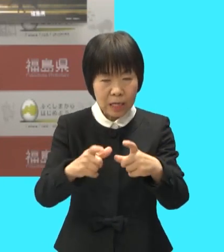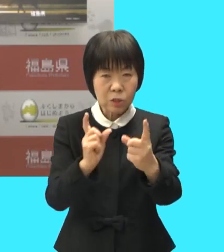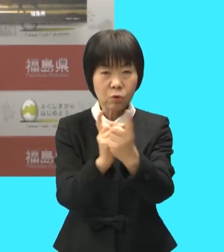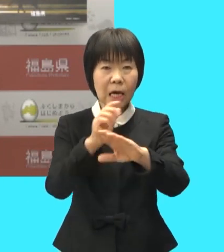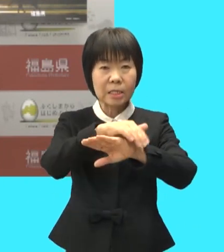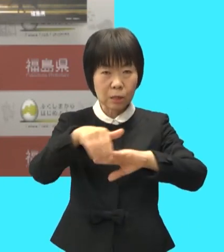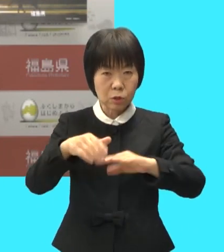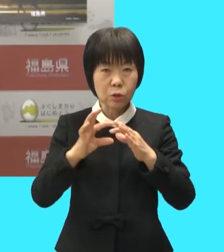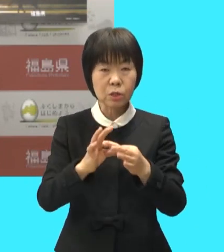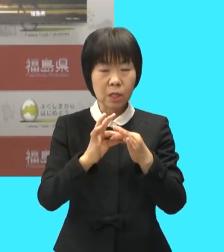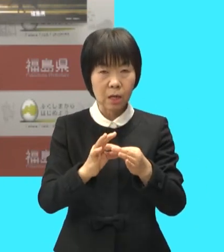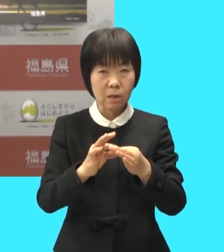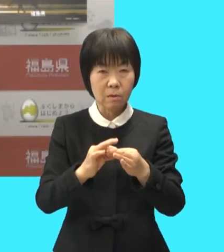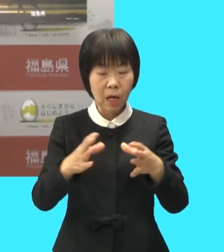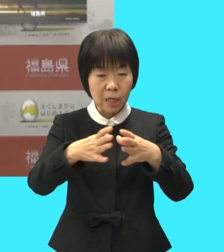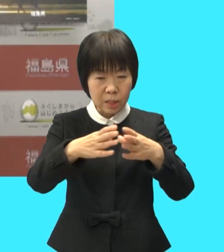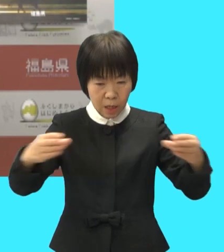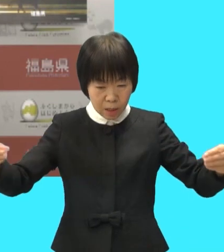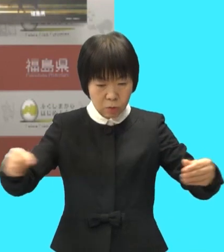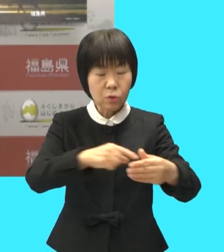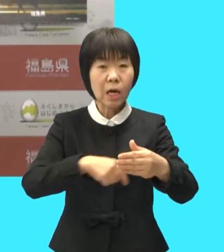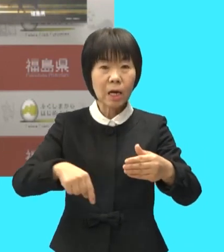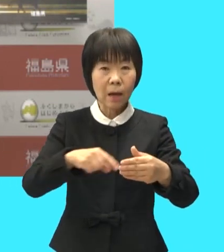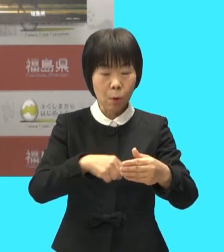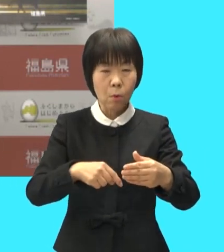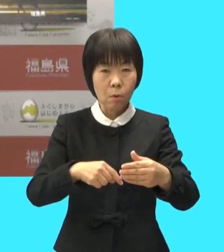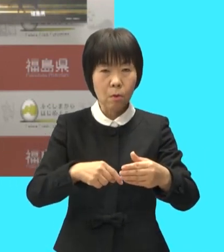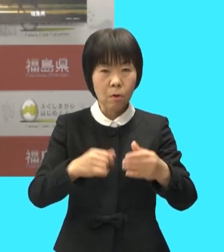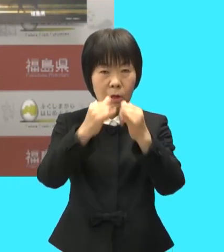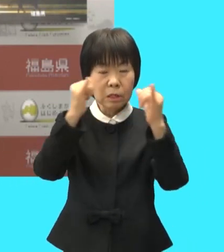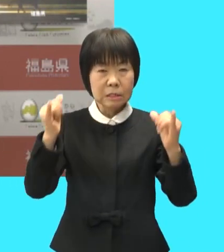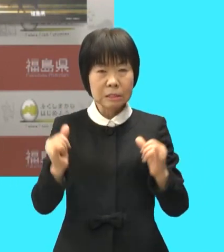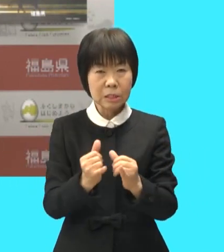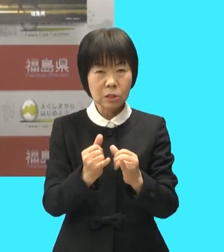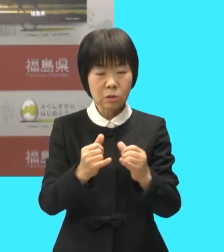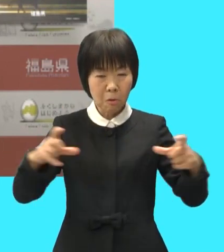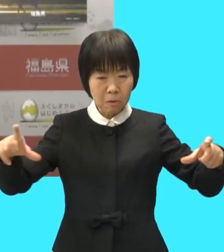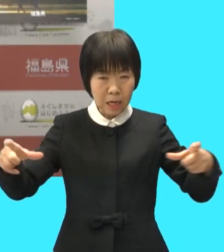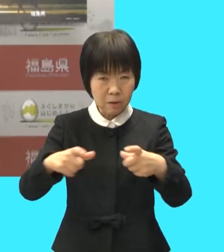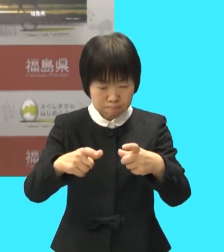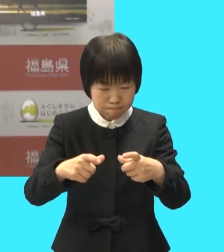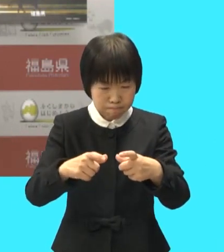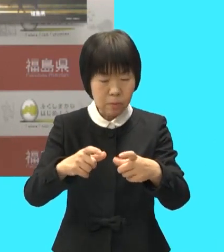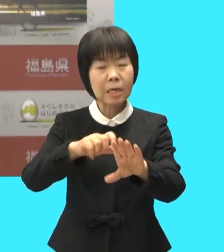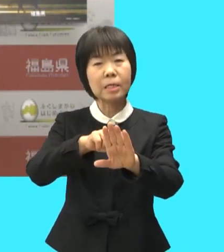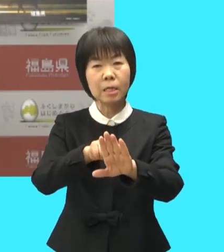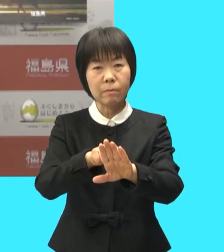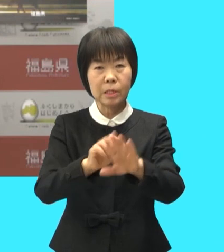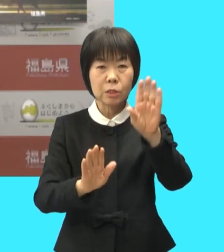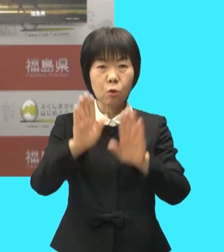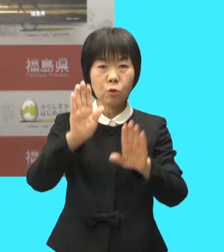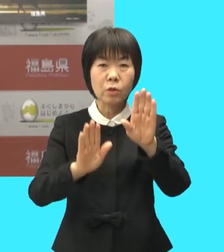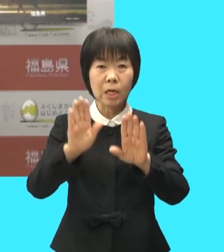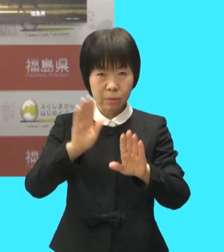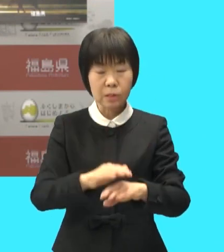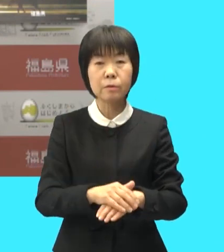であります。全国の中でも本県は人口減少の幅が大きく厳しい状